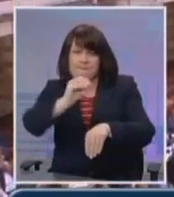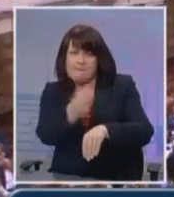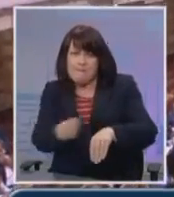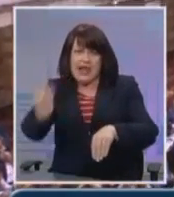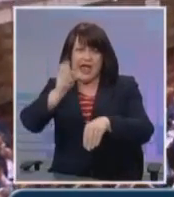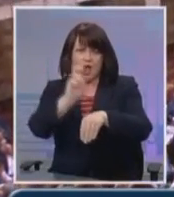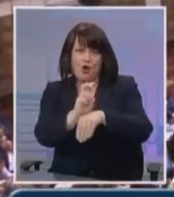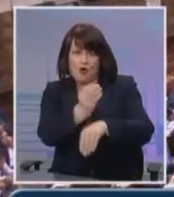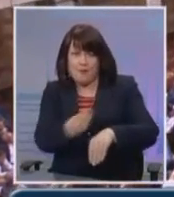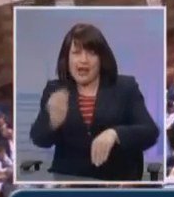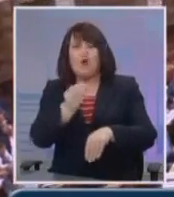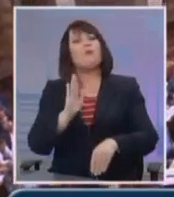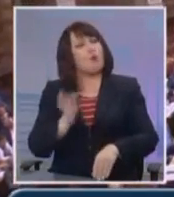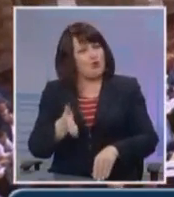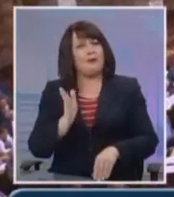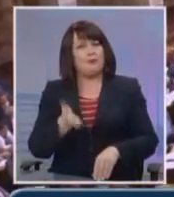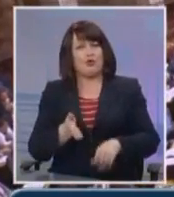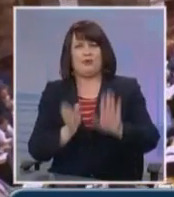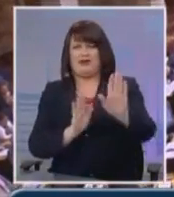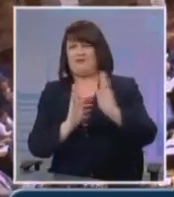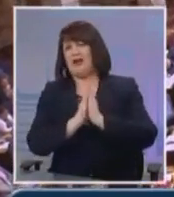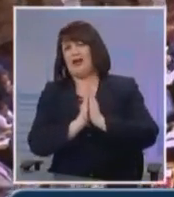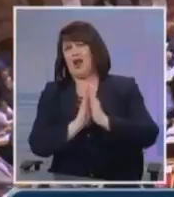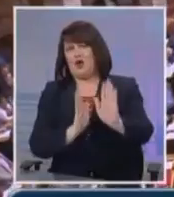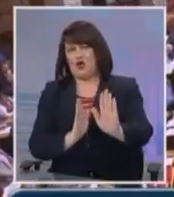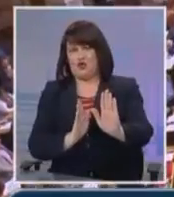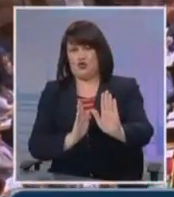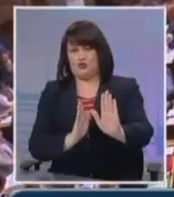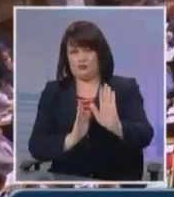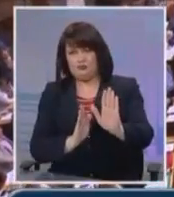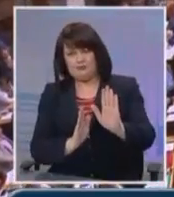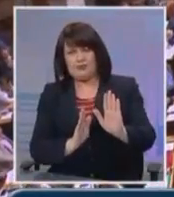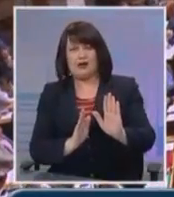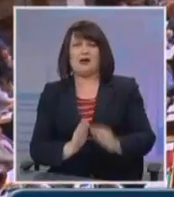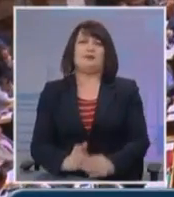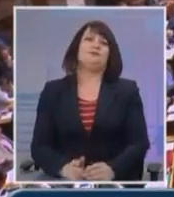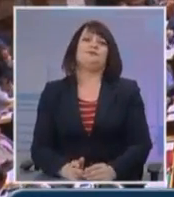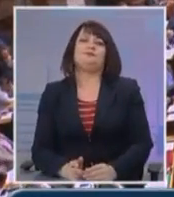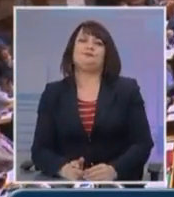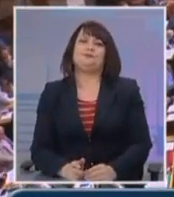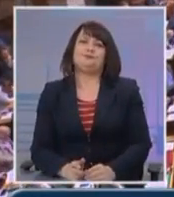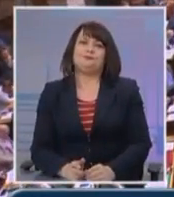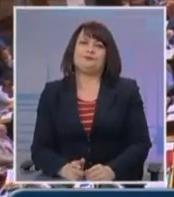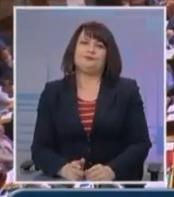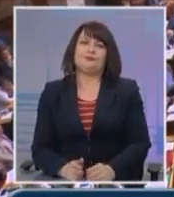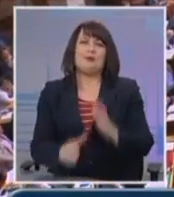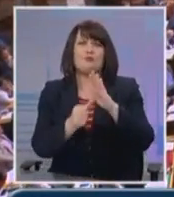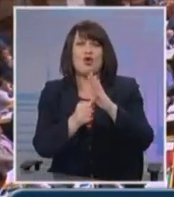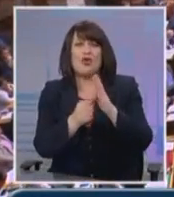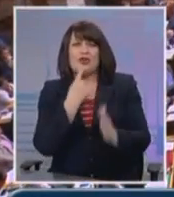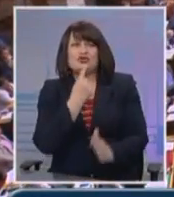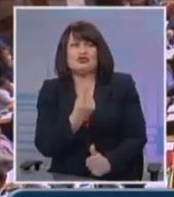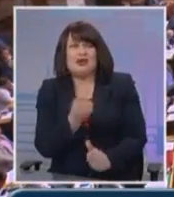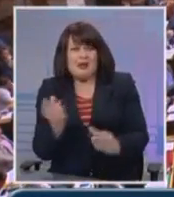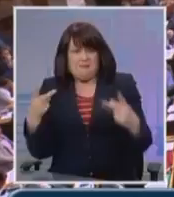εφικτά. Είναι εφικτά. Παρακαλώ. Παρακαλώ. Ήσυχα. Παρακαλώ. Μην